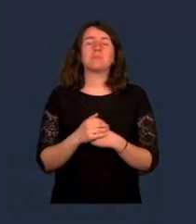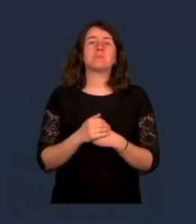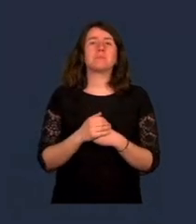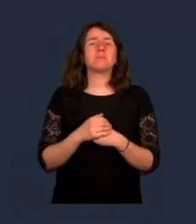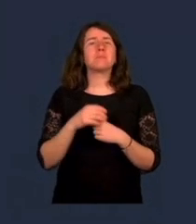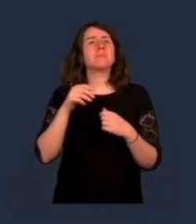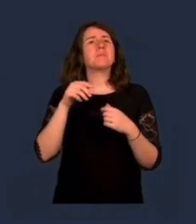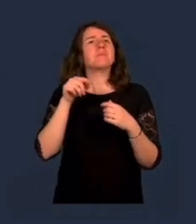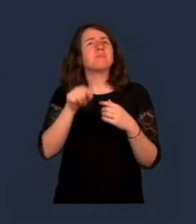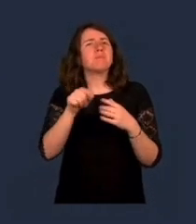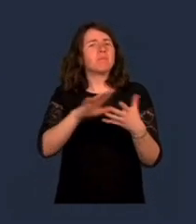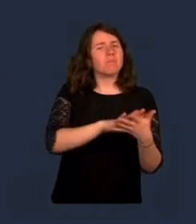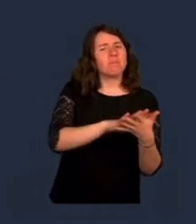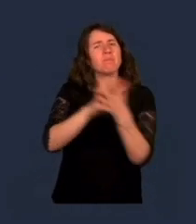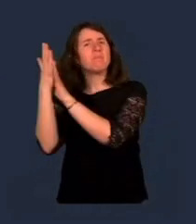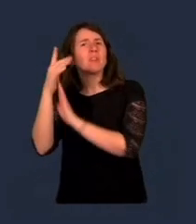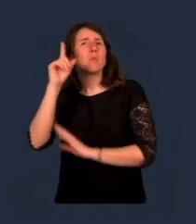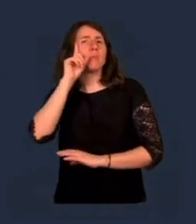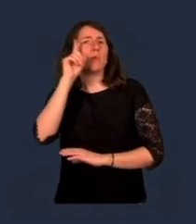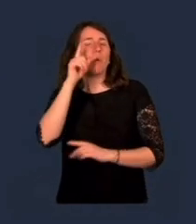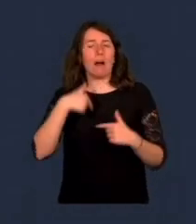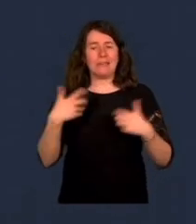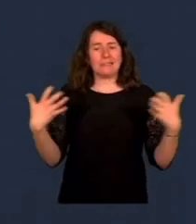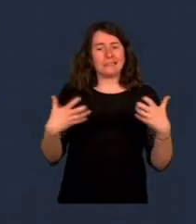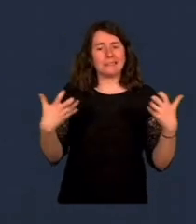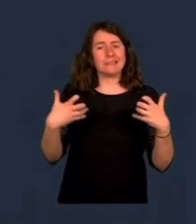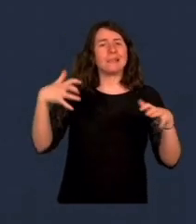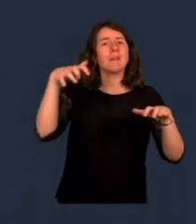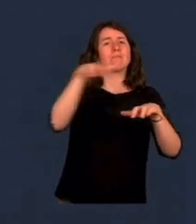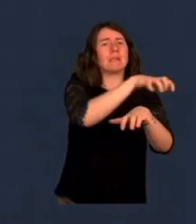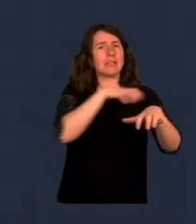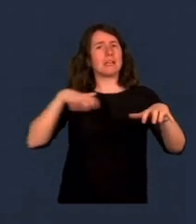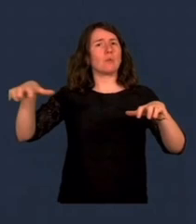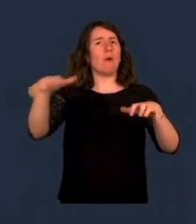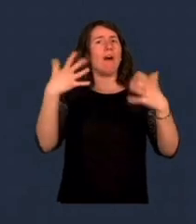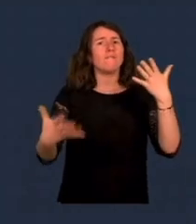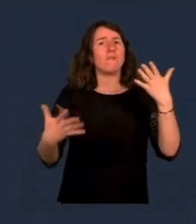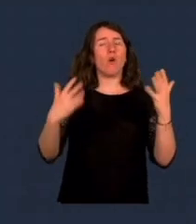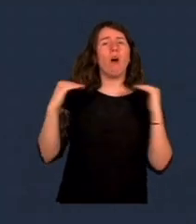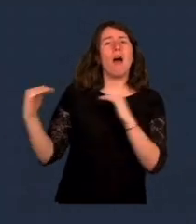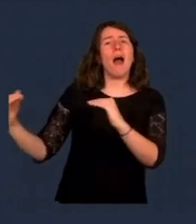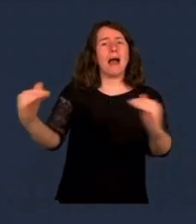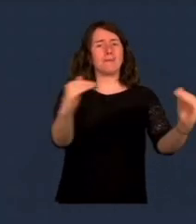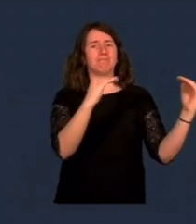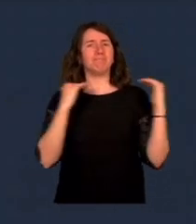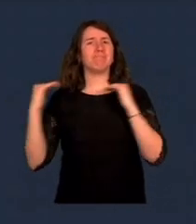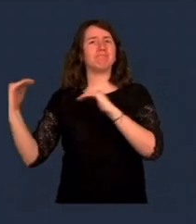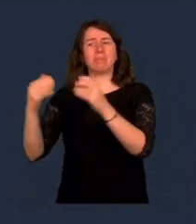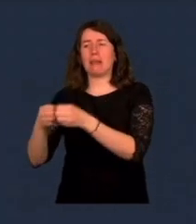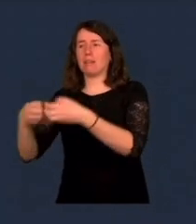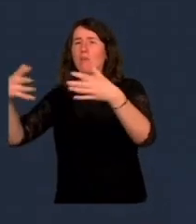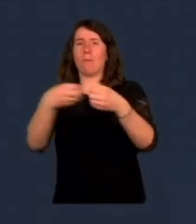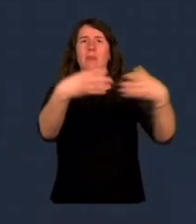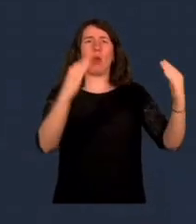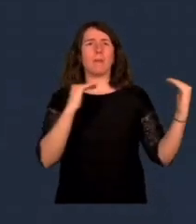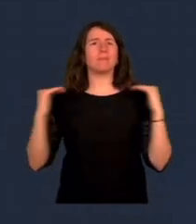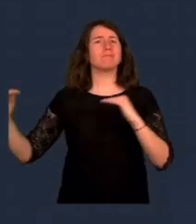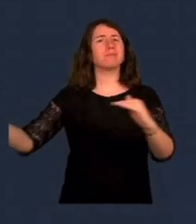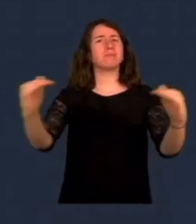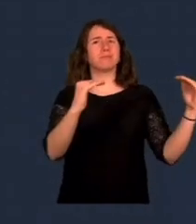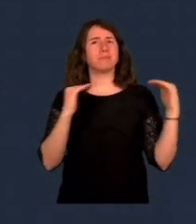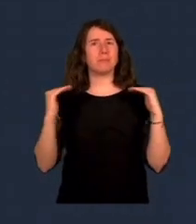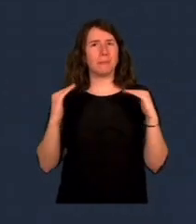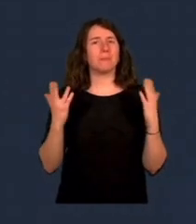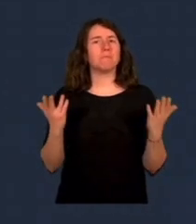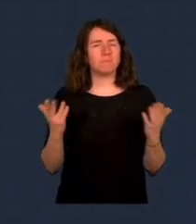la nécessité de garantir l'égalité entre les territoires et de favoriser le développement harmonieux de l'ensemble des territoires de la région. En effet, la